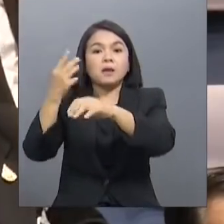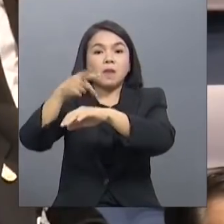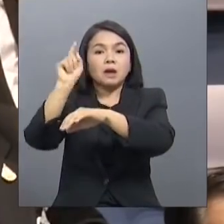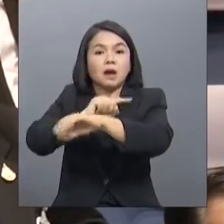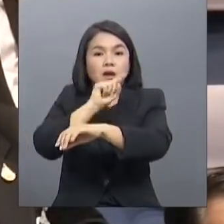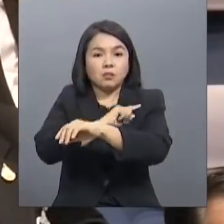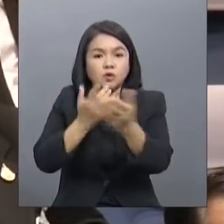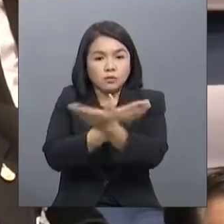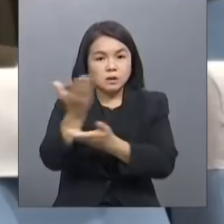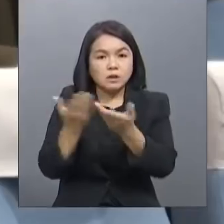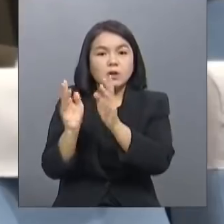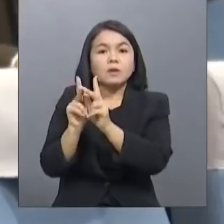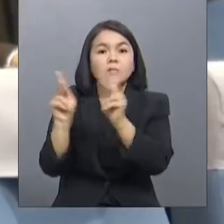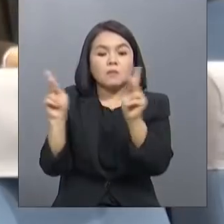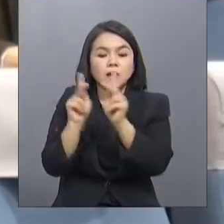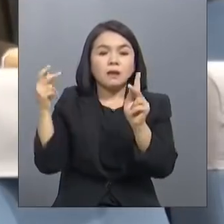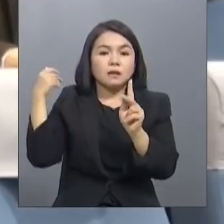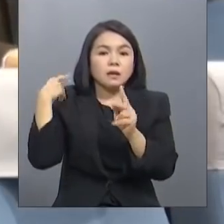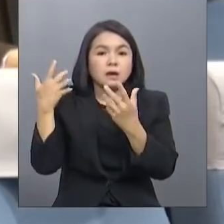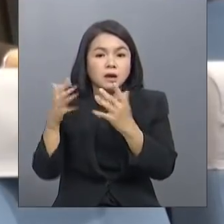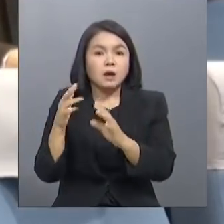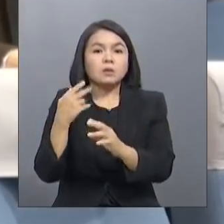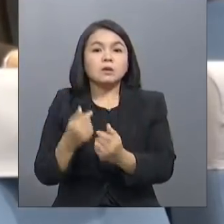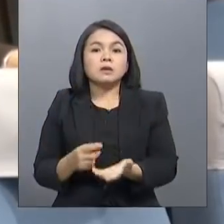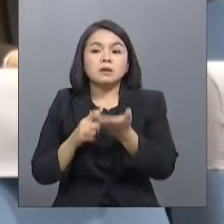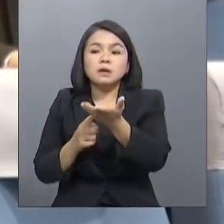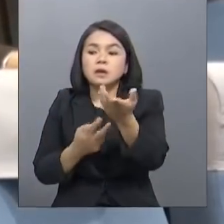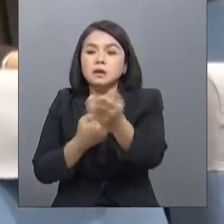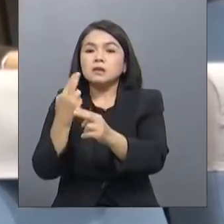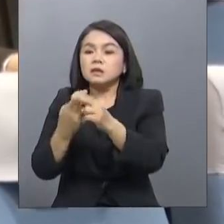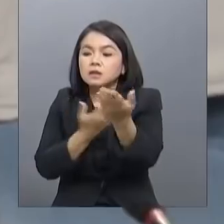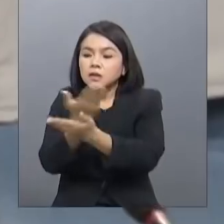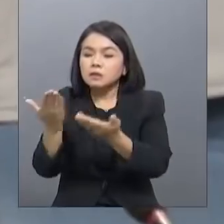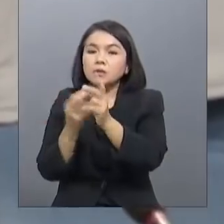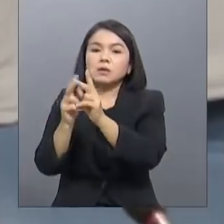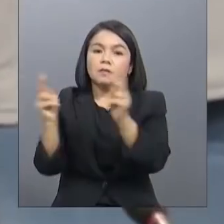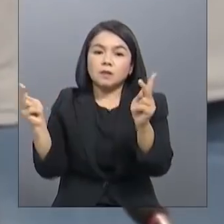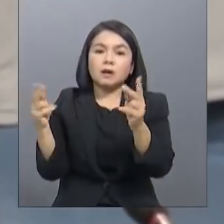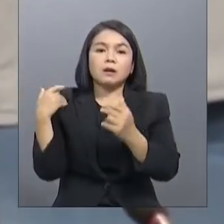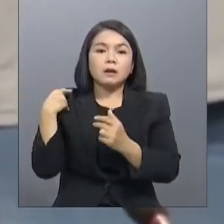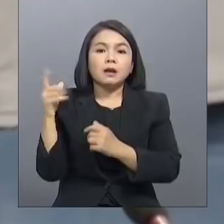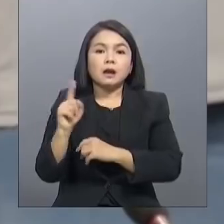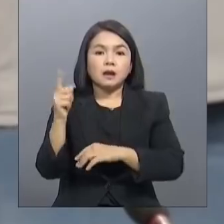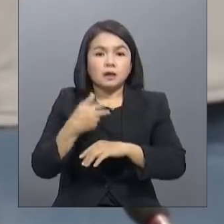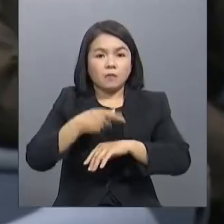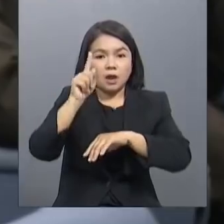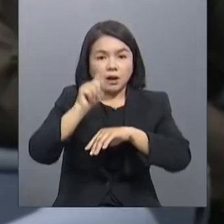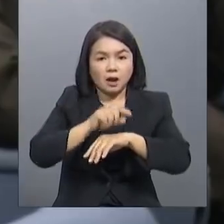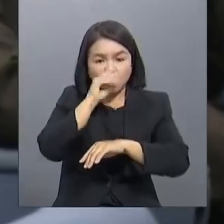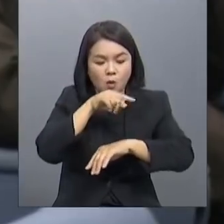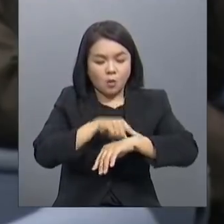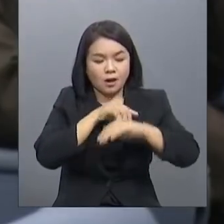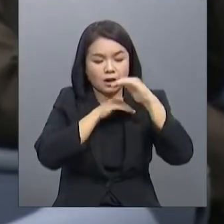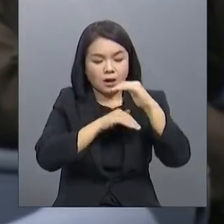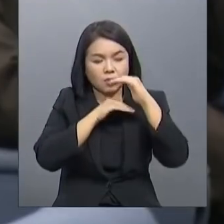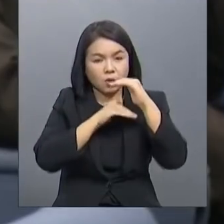ิจารณาตั้งกำมาทิการเบ้องต้นก่อนทจะเสนอให้ที่ประชุพจารณาอีกครั้งทางนี้วุธสภายังไม่ได้กำหนดวัประชุมของ